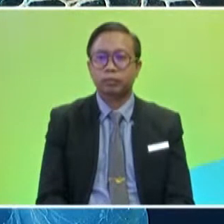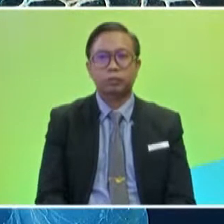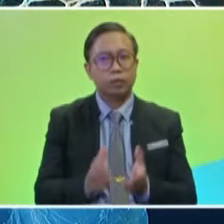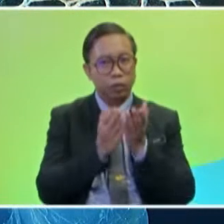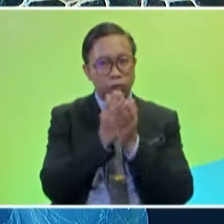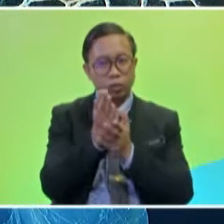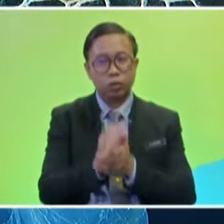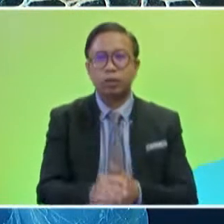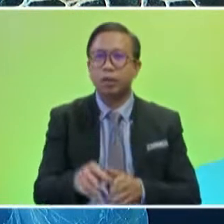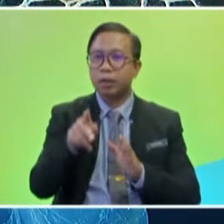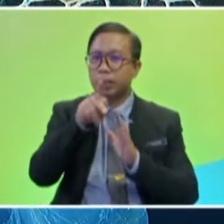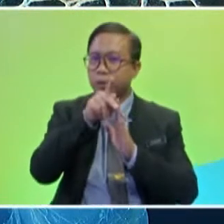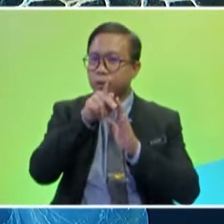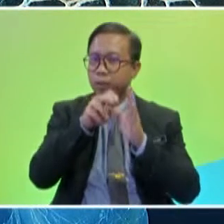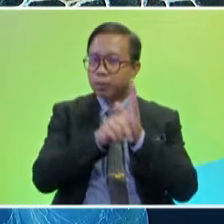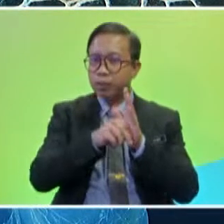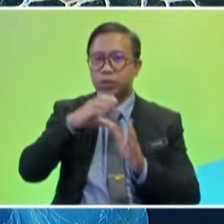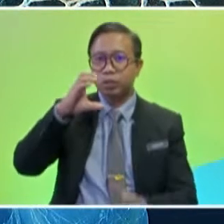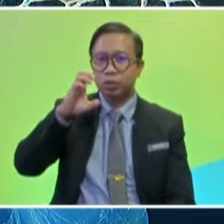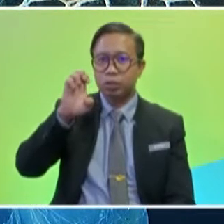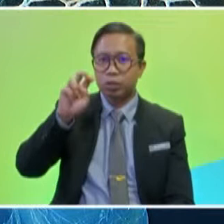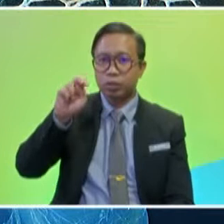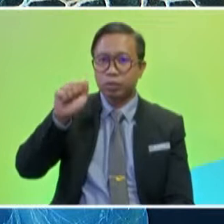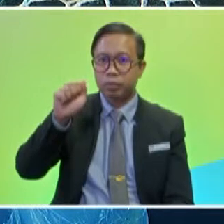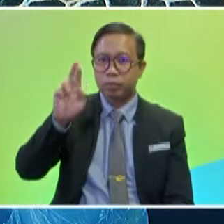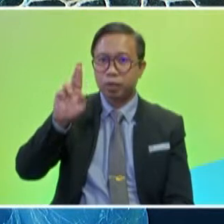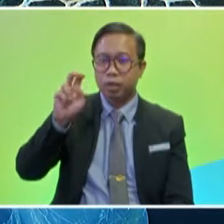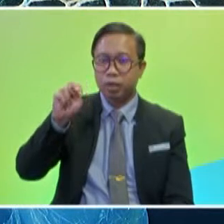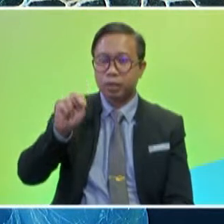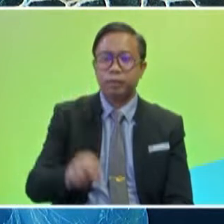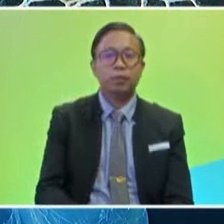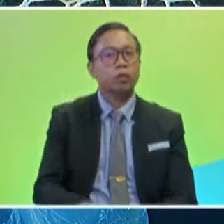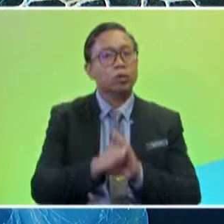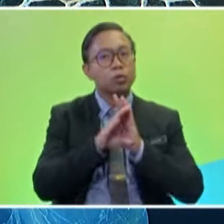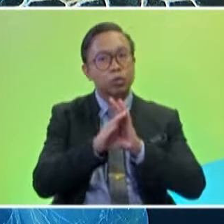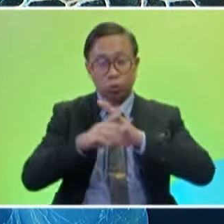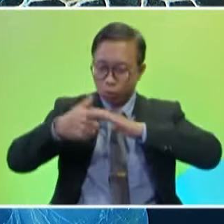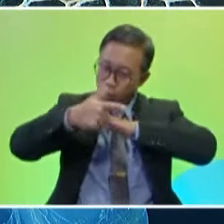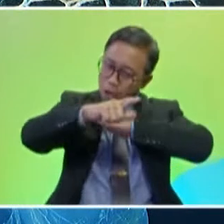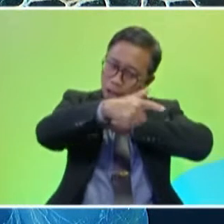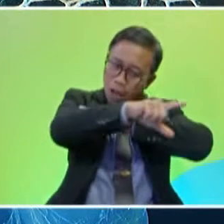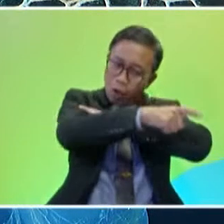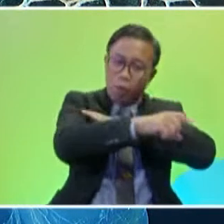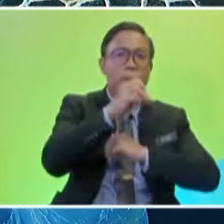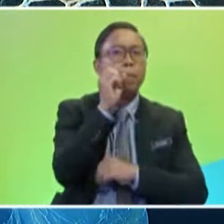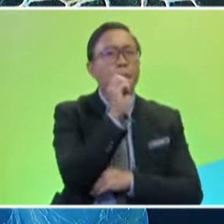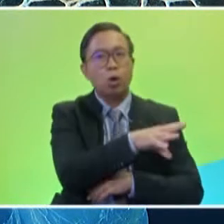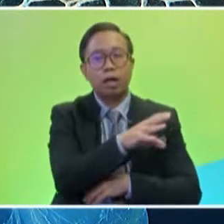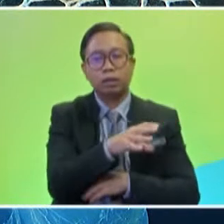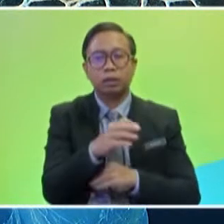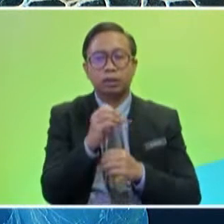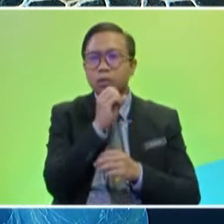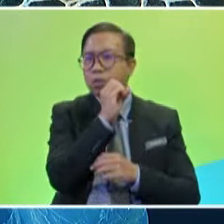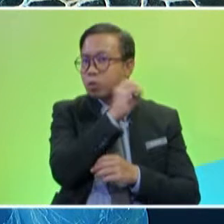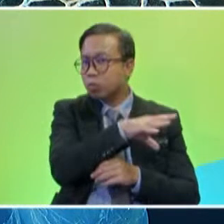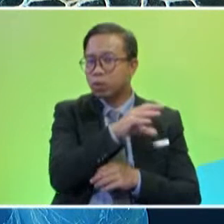seterusnya pencemaran Oke pencemaran contohnya pencemaran laut akibat daripada pembuangan sampah